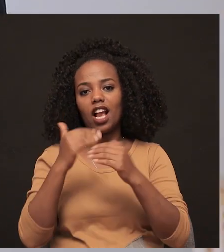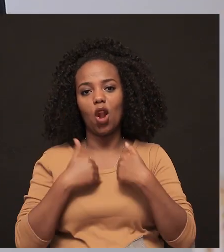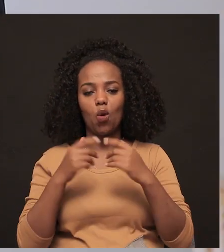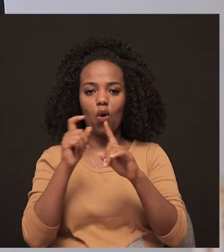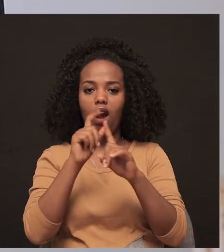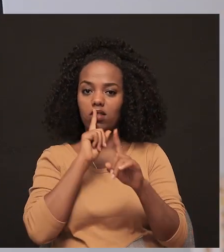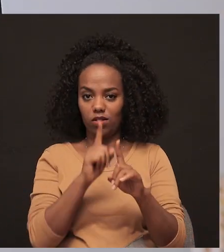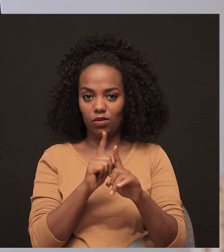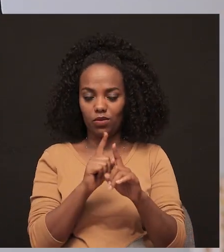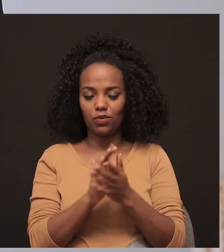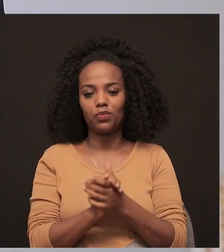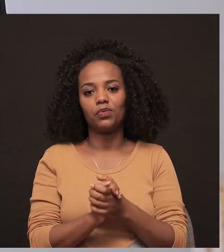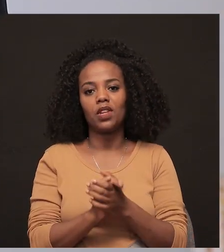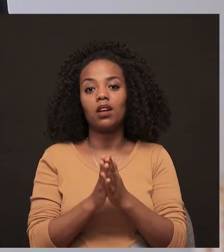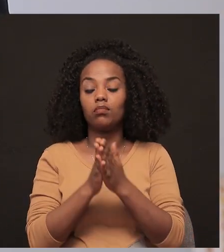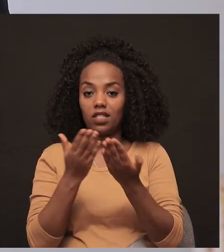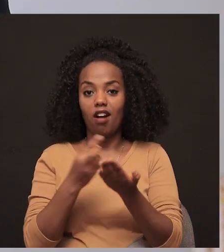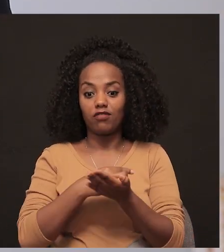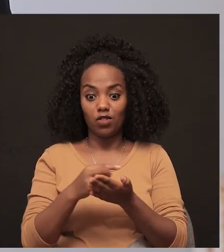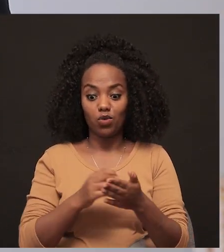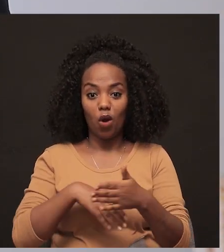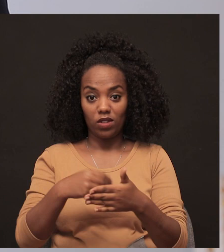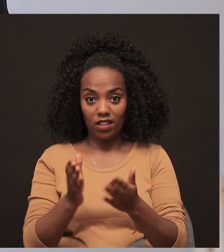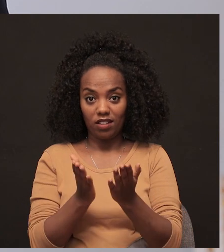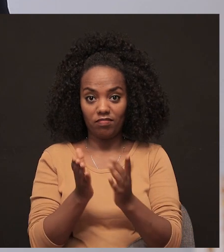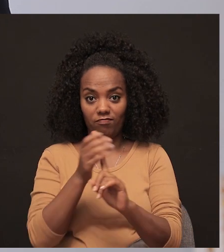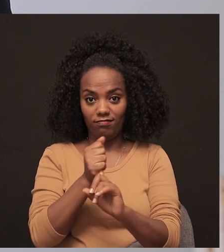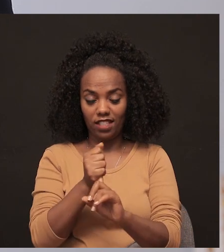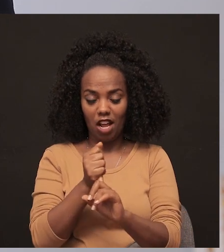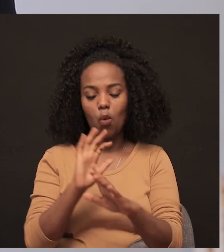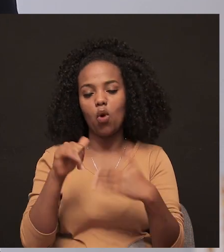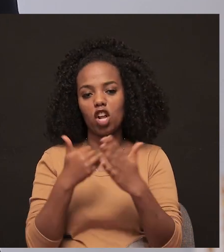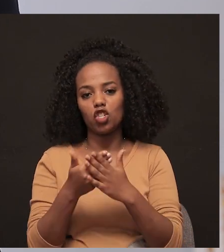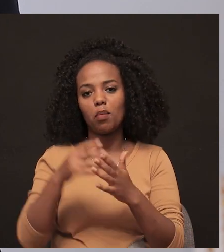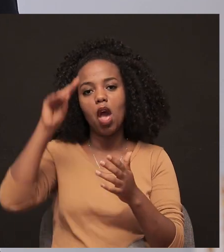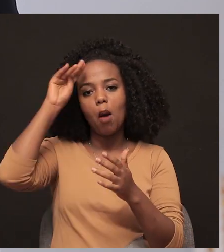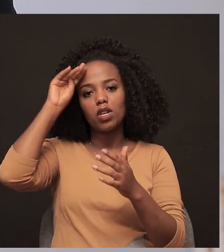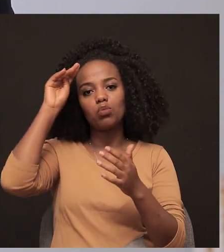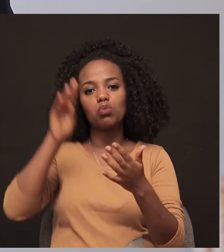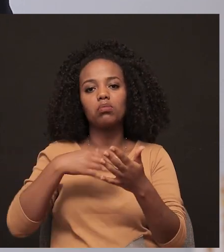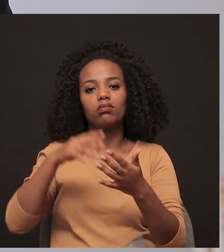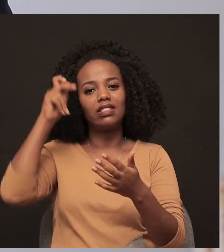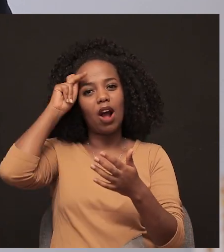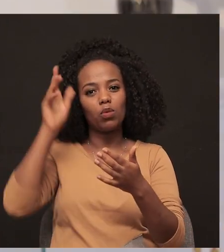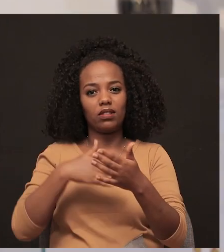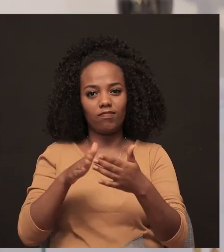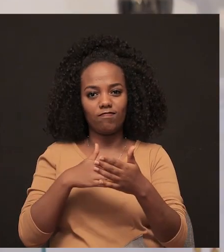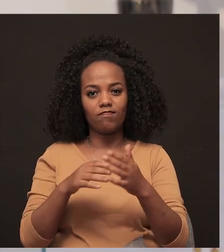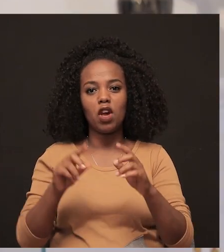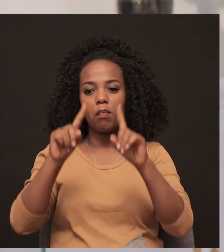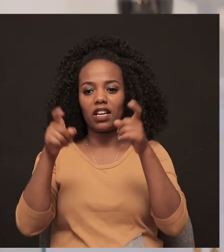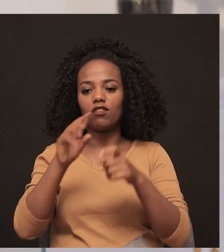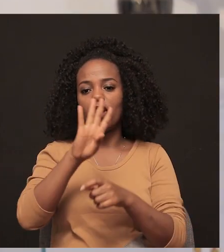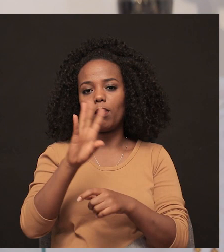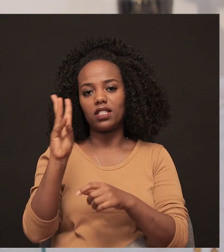ነው። መጽሐፍ ቅዱስ አውጥተን ሁላችንም መዝሙረ ዳዊት በቅንፍ 46ን